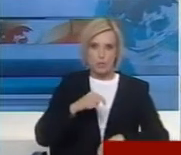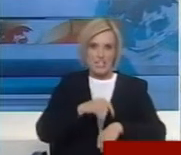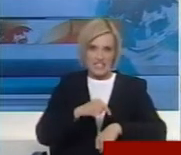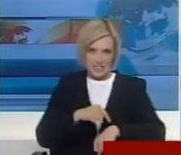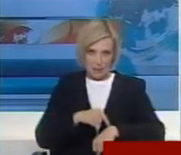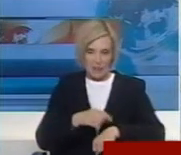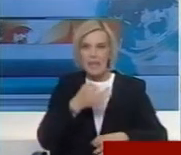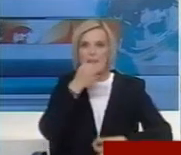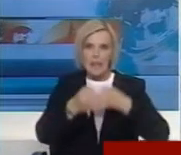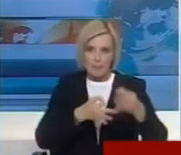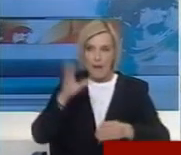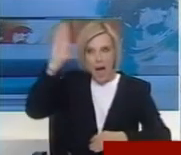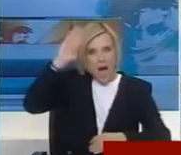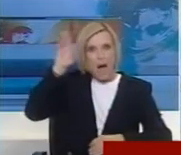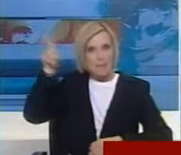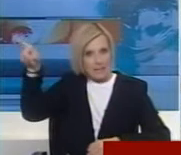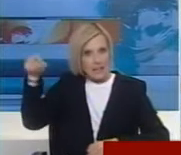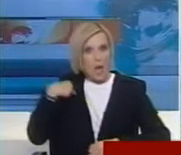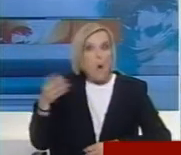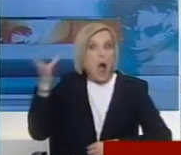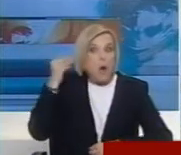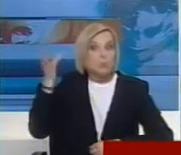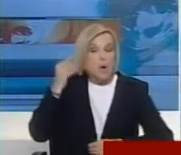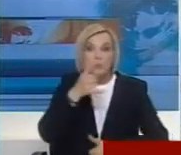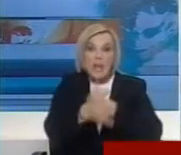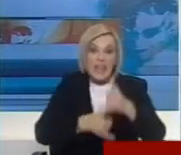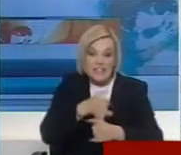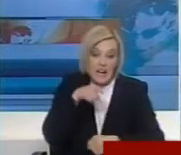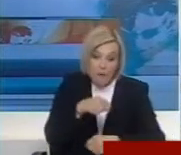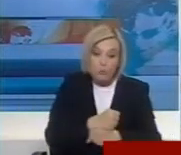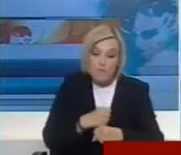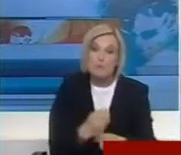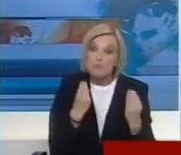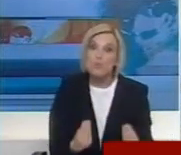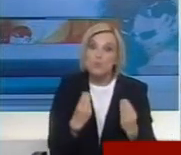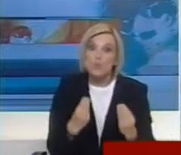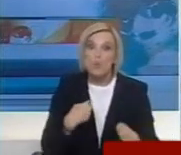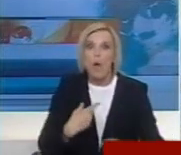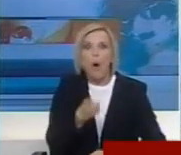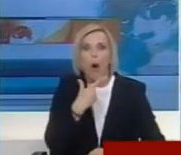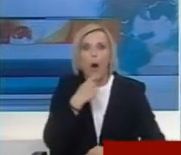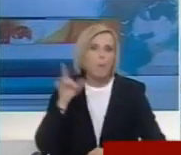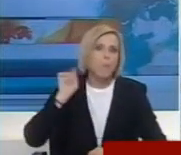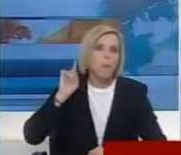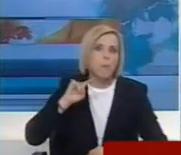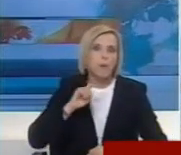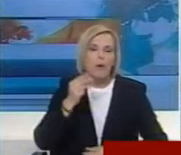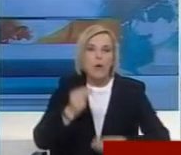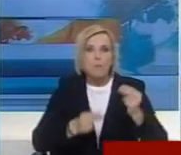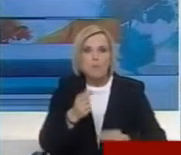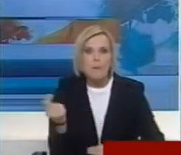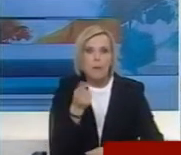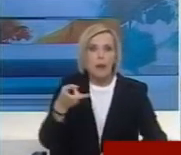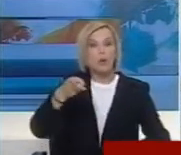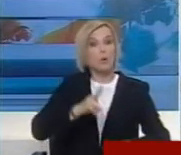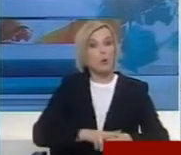για προφύλαξη από την νόσο με βάση τις πληροφορίες που είχαν από το διαδίκτυο. Προσοχή στην παραπληροφόρηση, η οποία